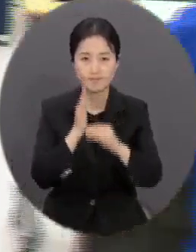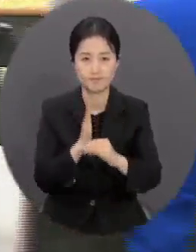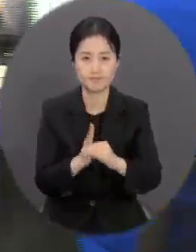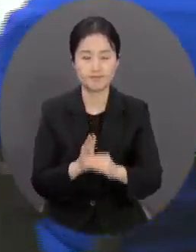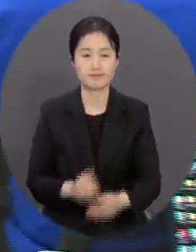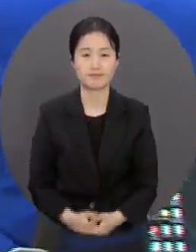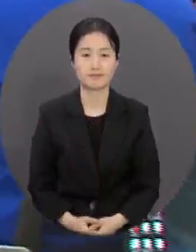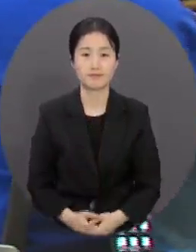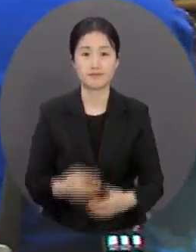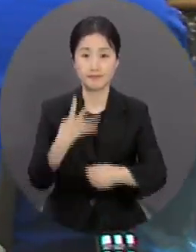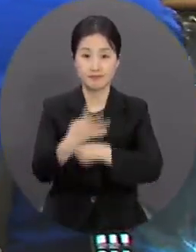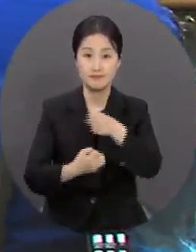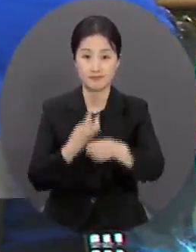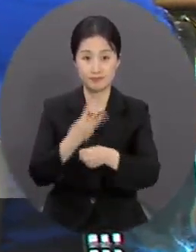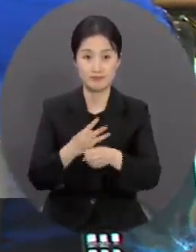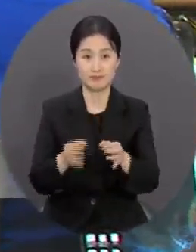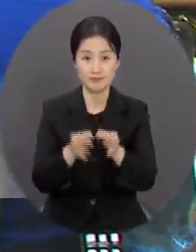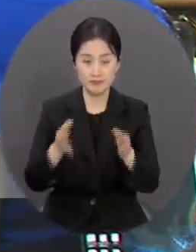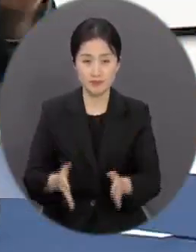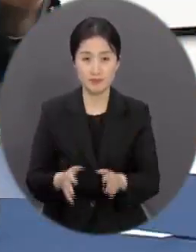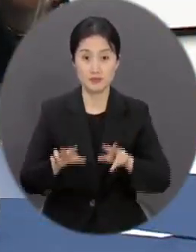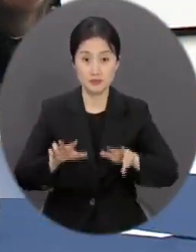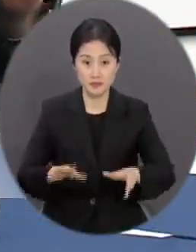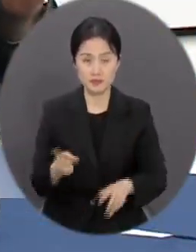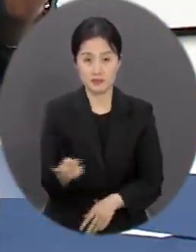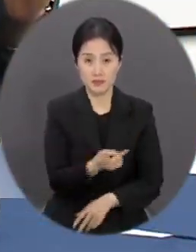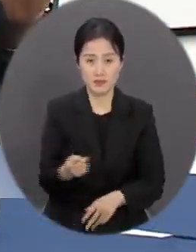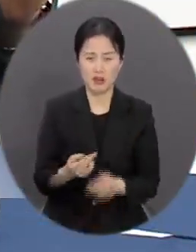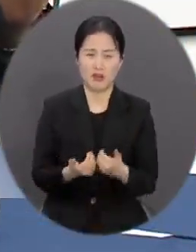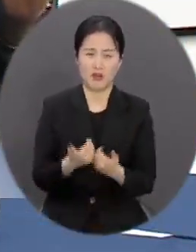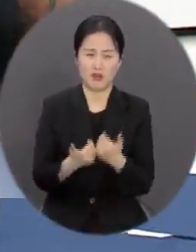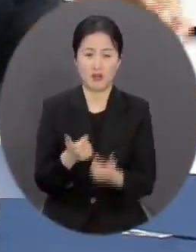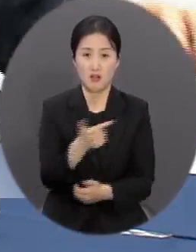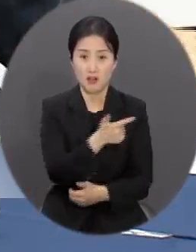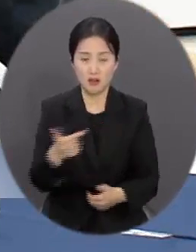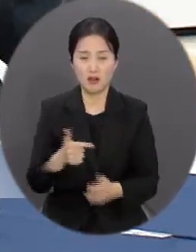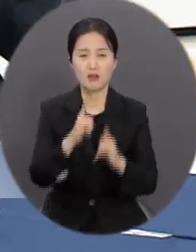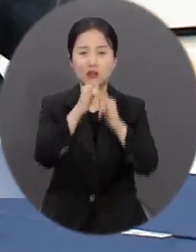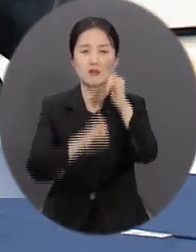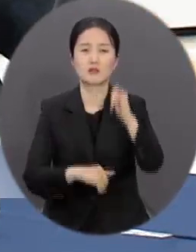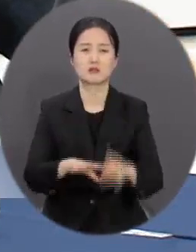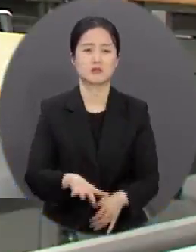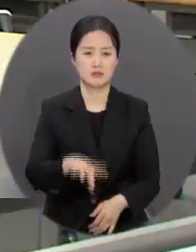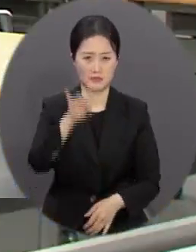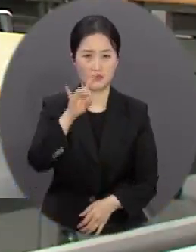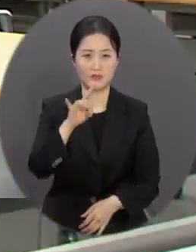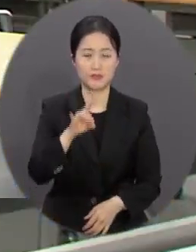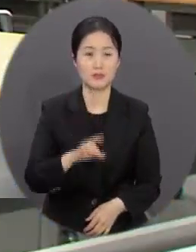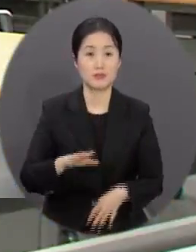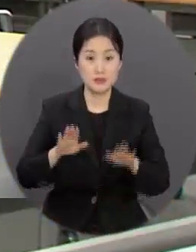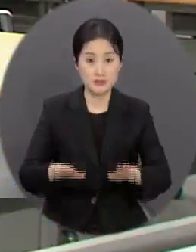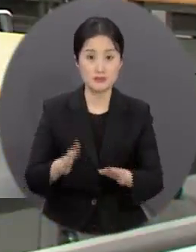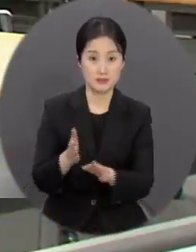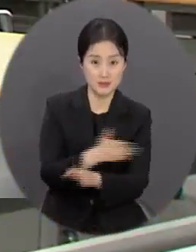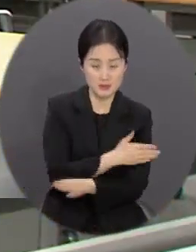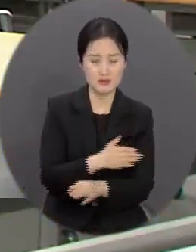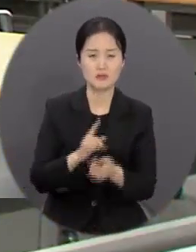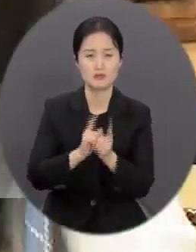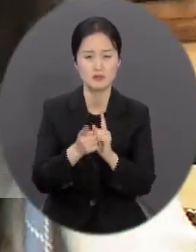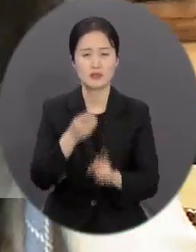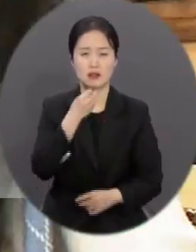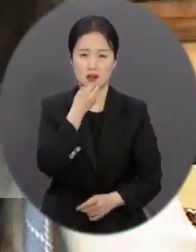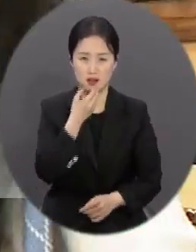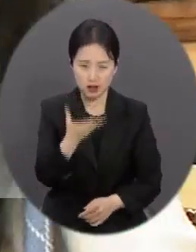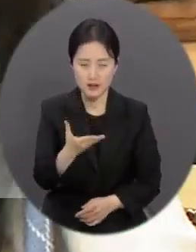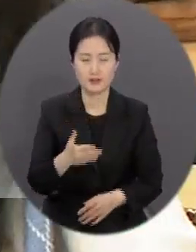43년이 흐르는 동안 5월 단체와 광주 시민사회가 이렇게 큰 갈등을 겪은 적은 없었다며 이제는 서로의 양보를 통해